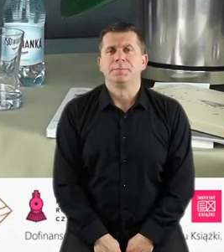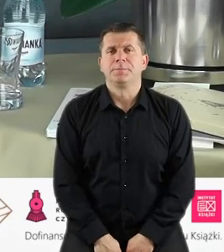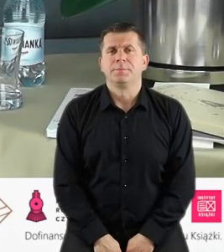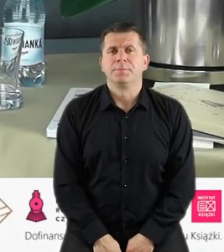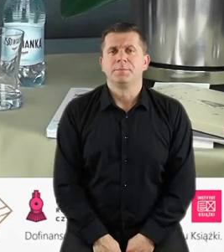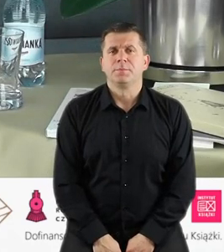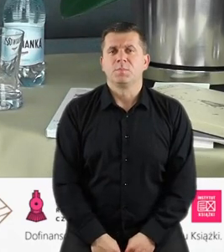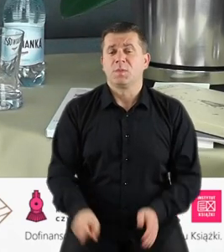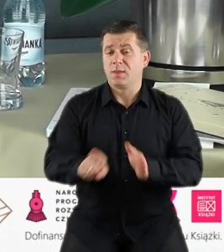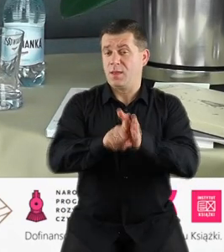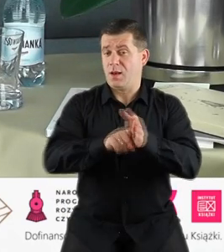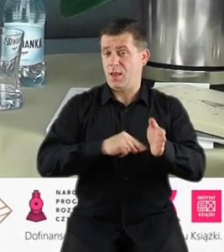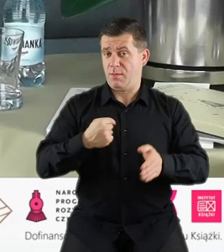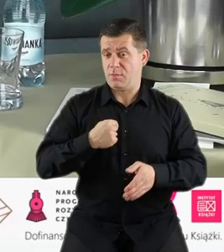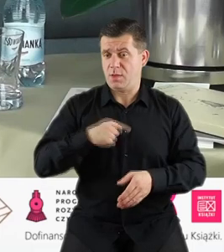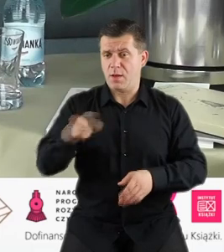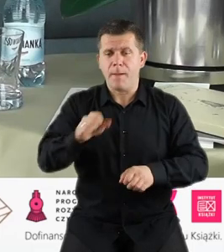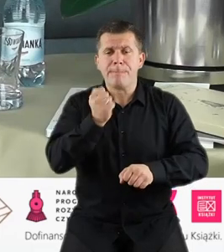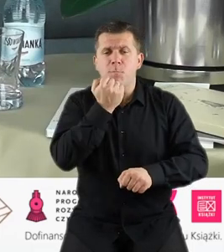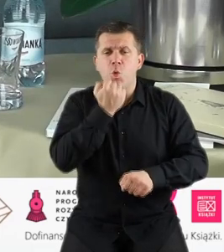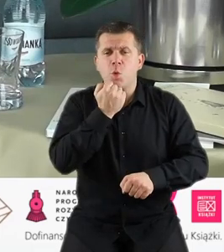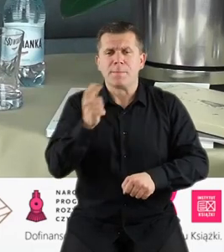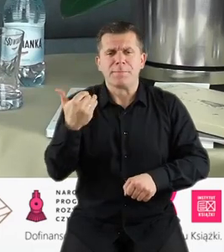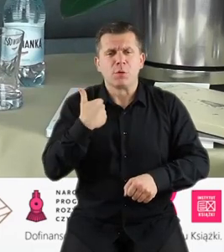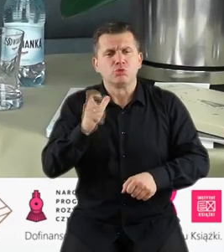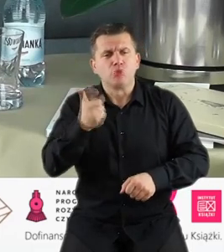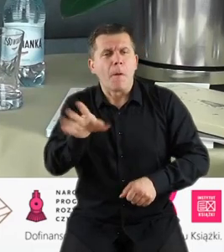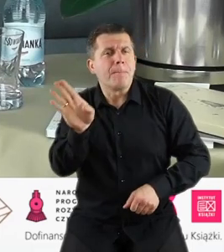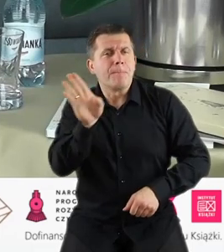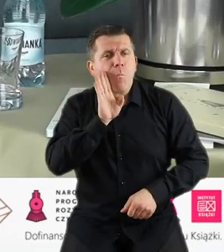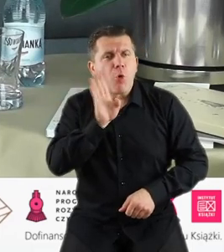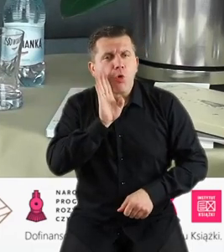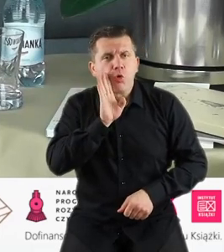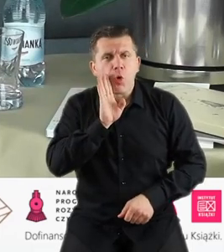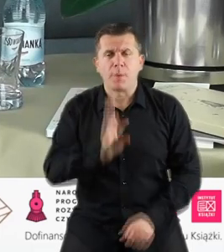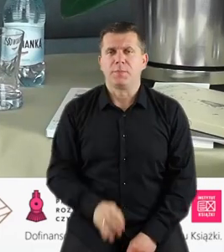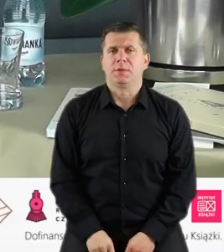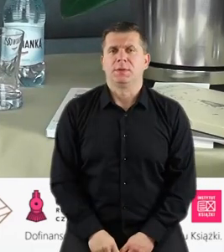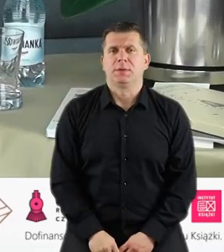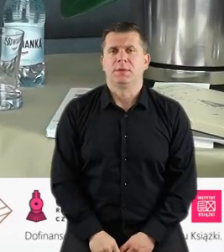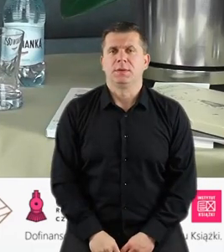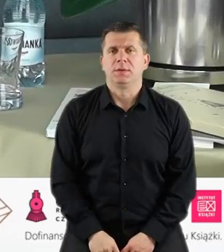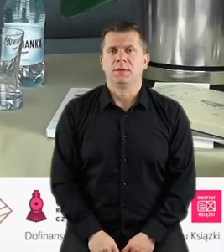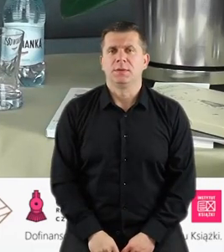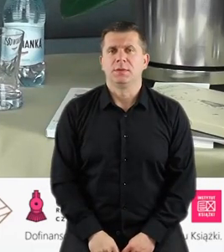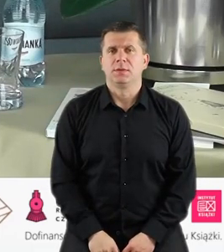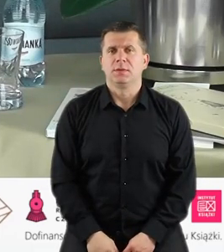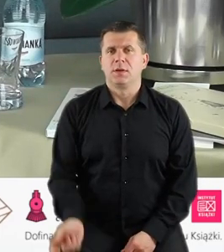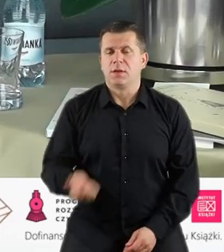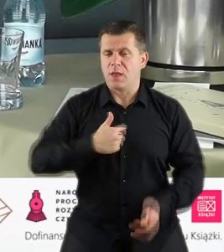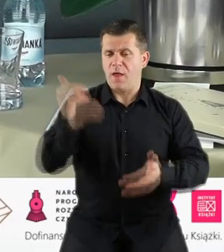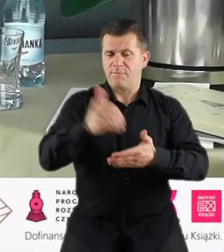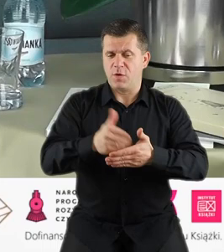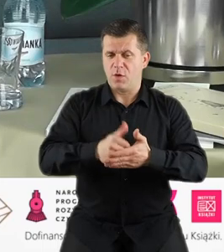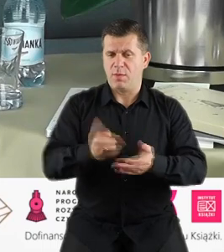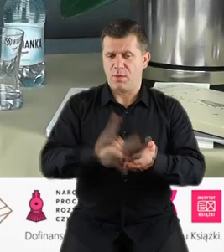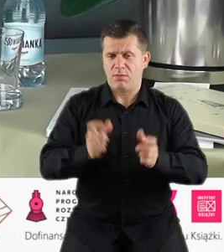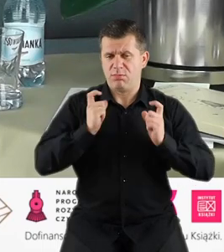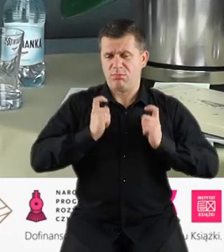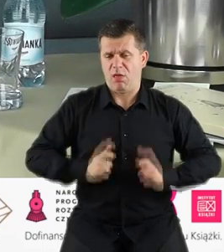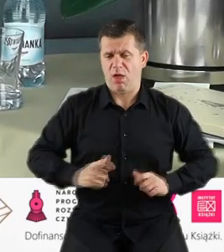Natomiast dla mnie te buty były czymś podobnym, tak. Natomiast ja się wychowałam na